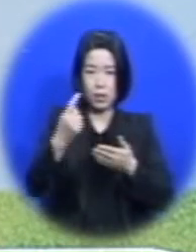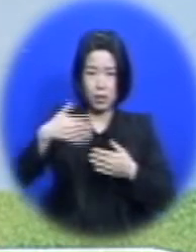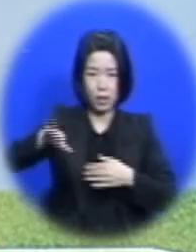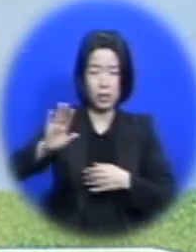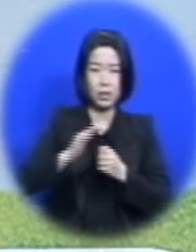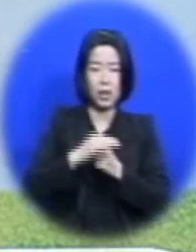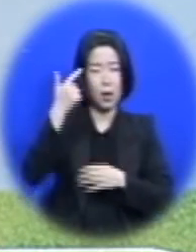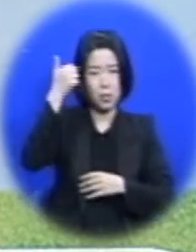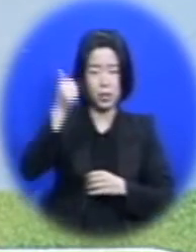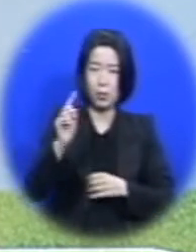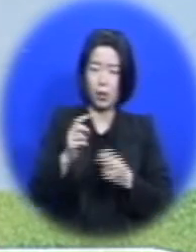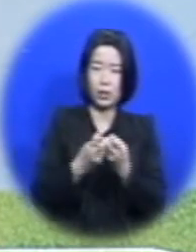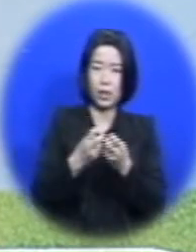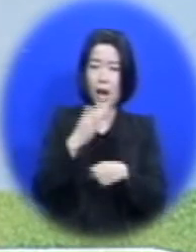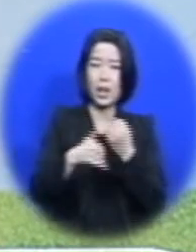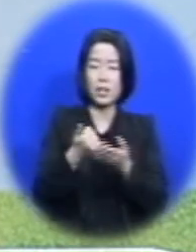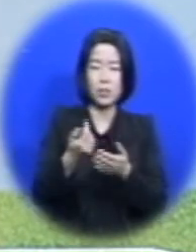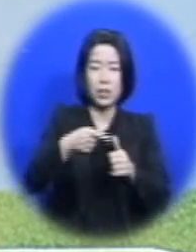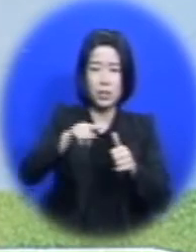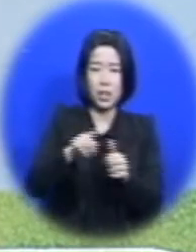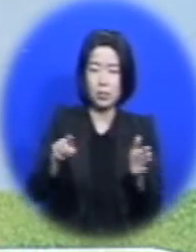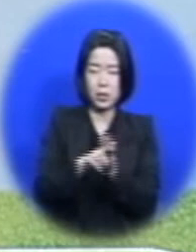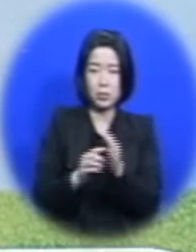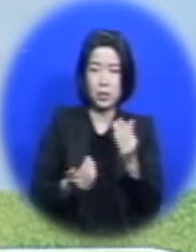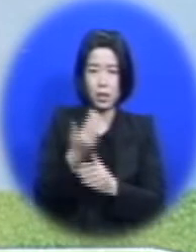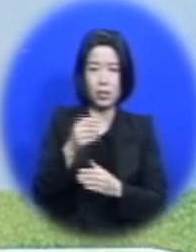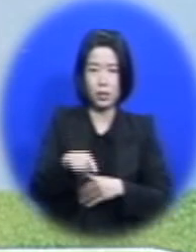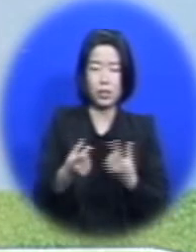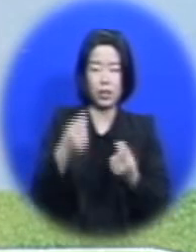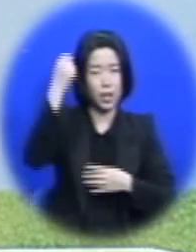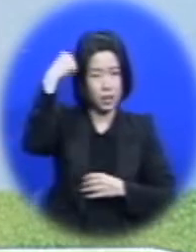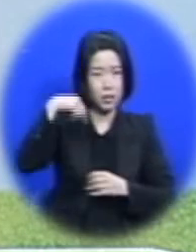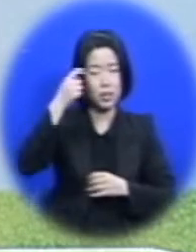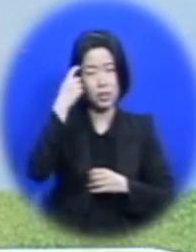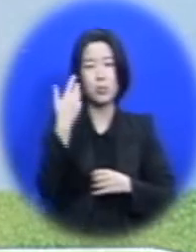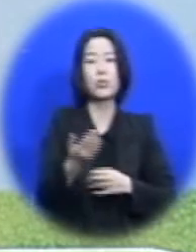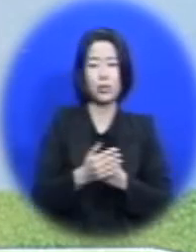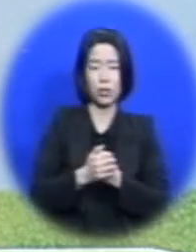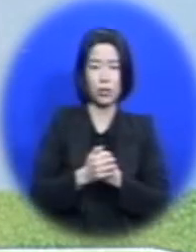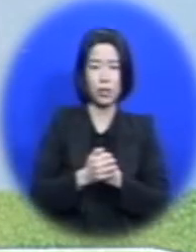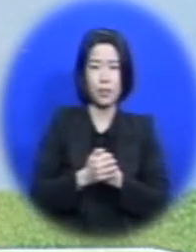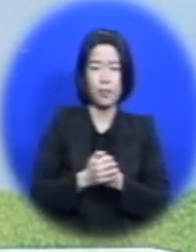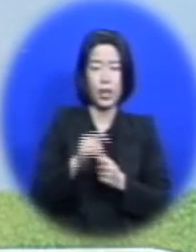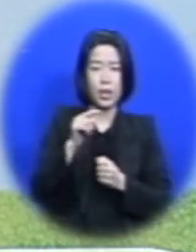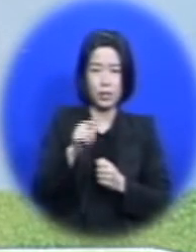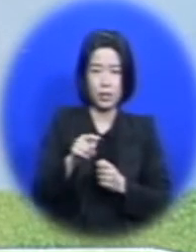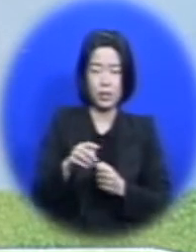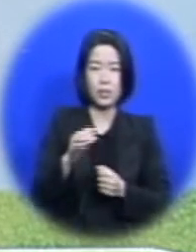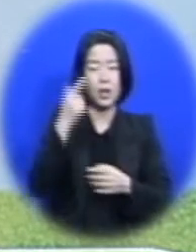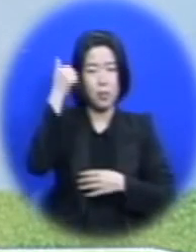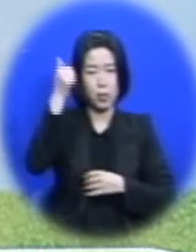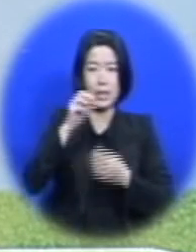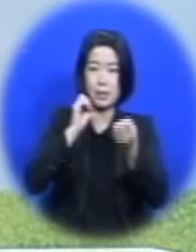어떻게 하나님을 의지하는 믿음이 생기지 였다고 그렇게 느끼신 이아고 물었어요 그랬더니 그 목사님이